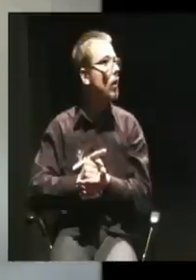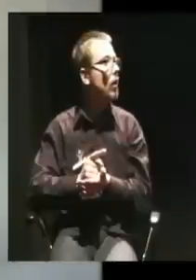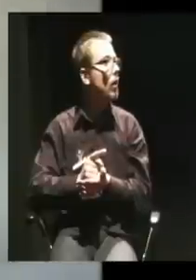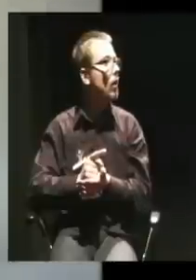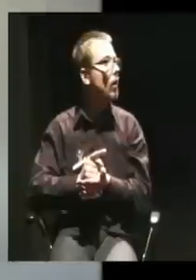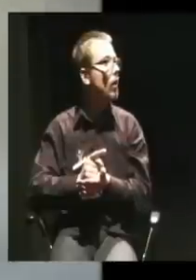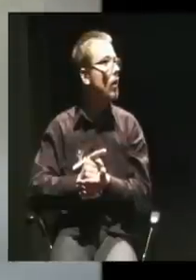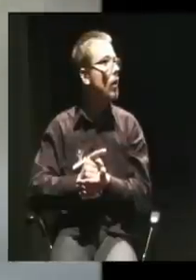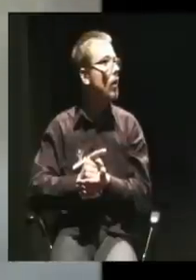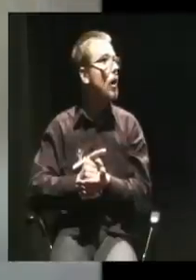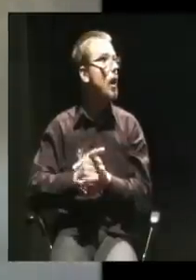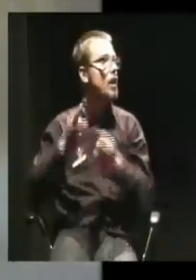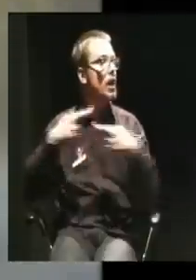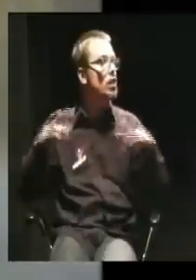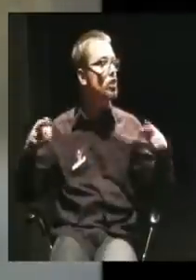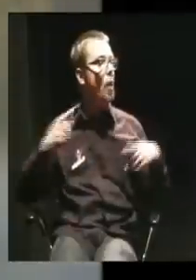będzie statystą.